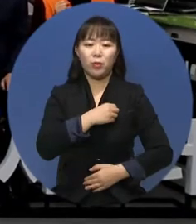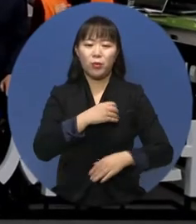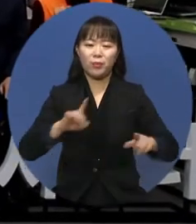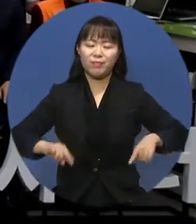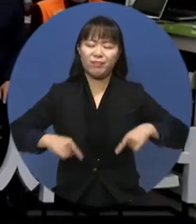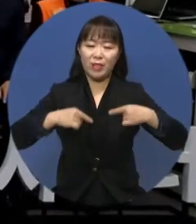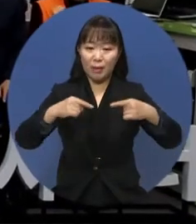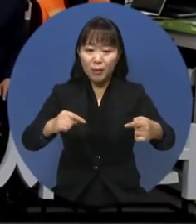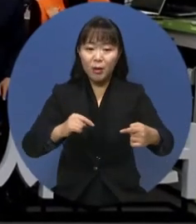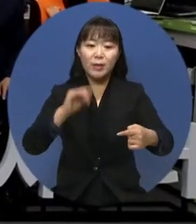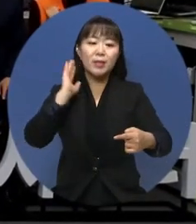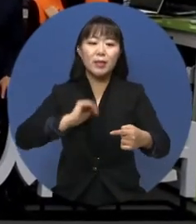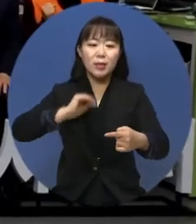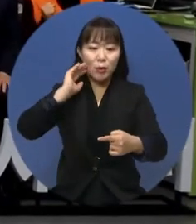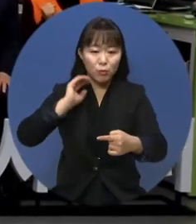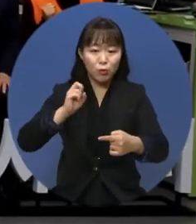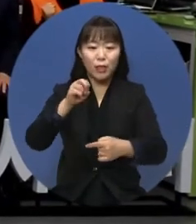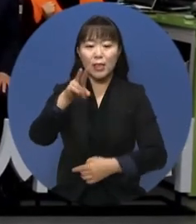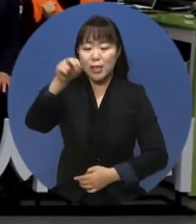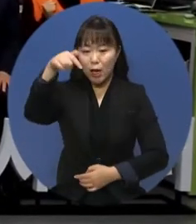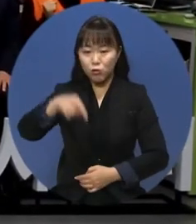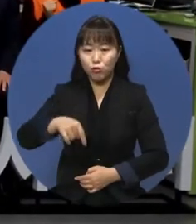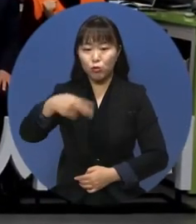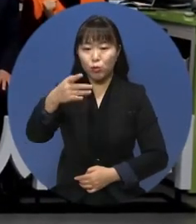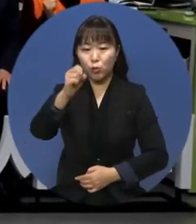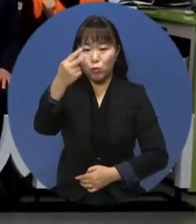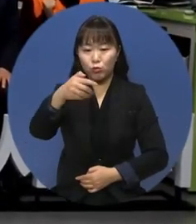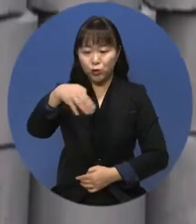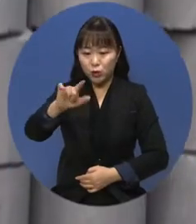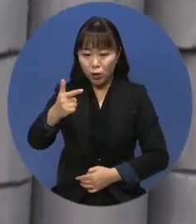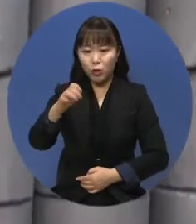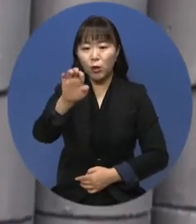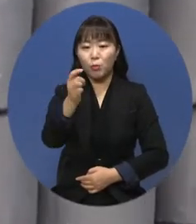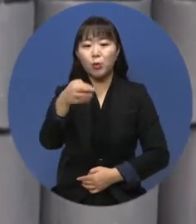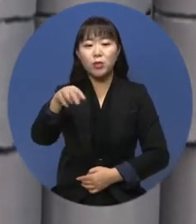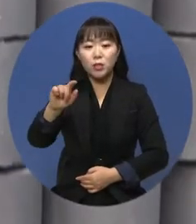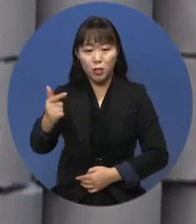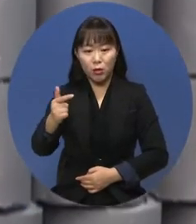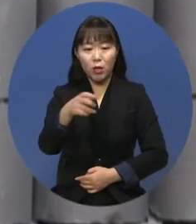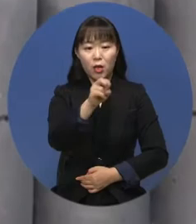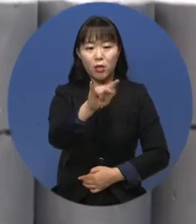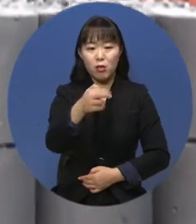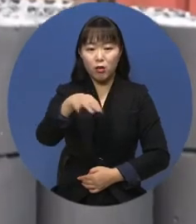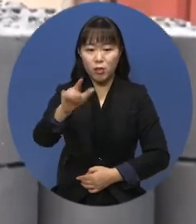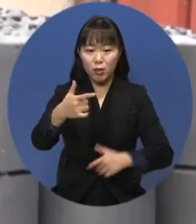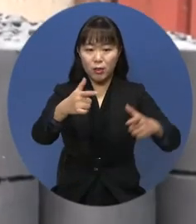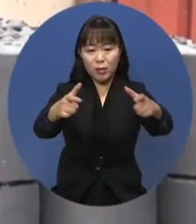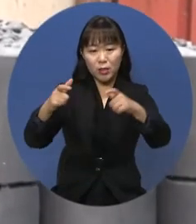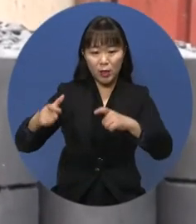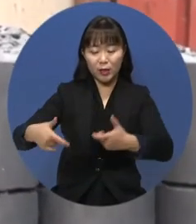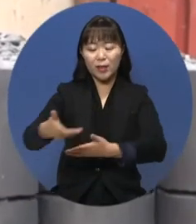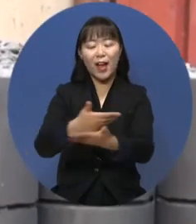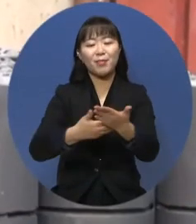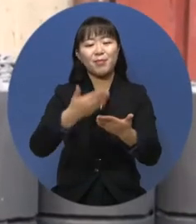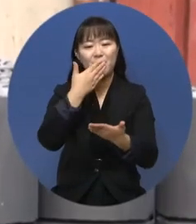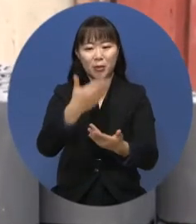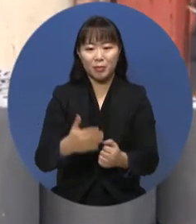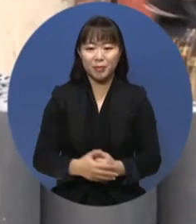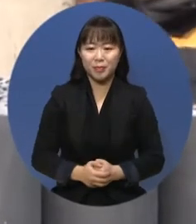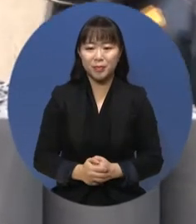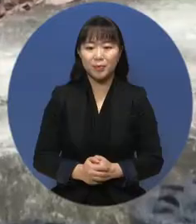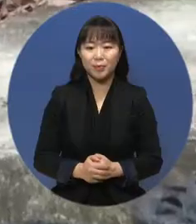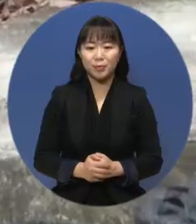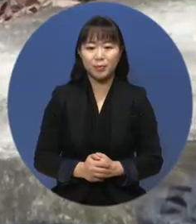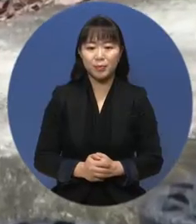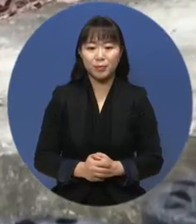참여하여 의정부 양주 동두천 포천 연천 지역까지 나눔을 할 수 있었습니다